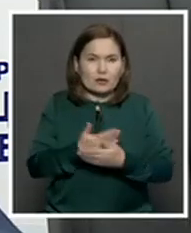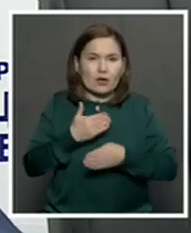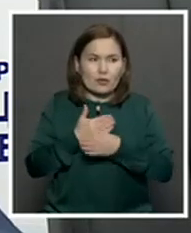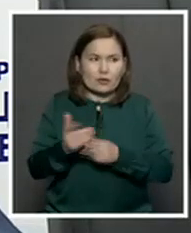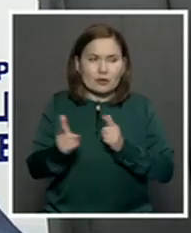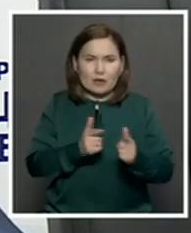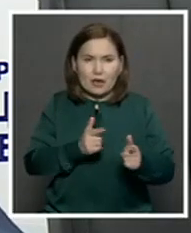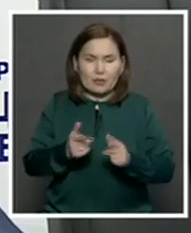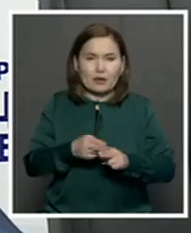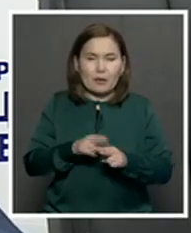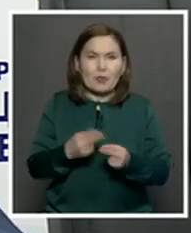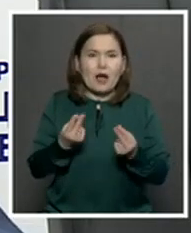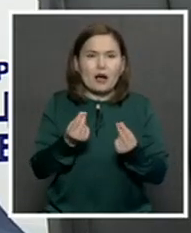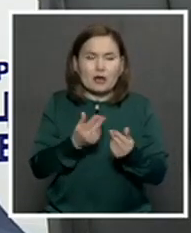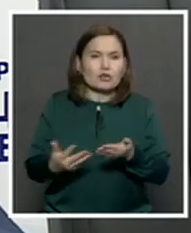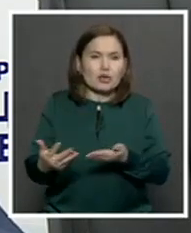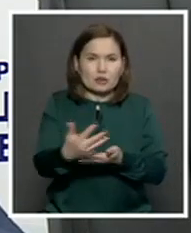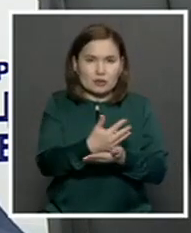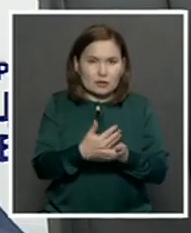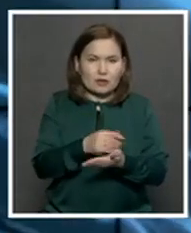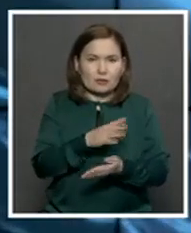Оған қаражатты дайындап қойдық.